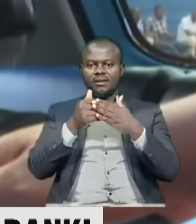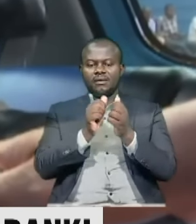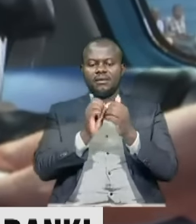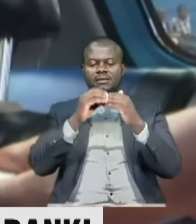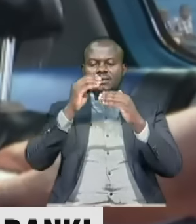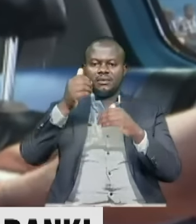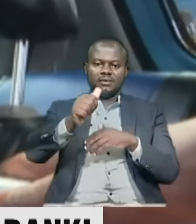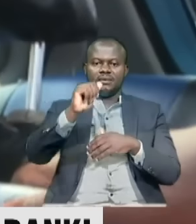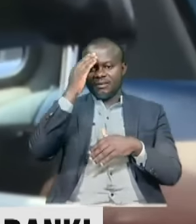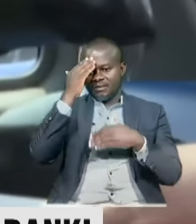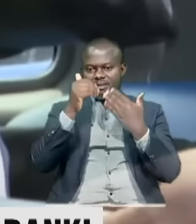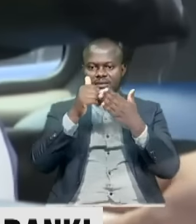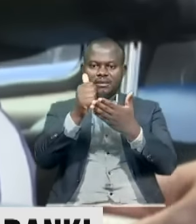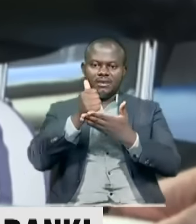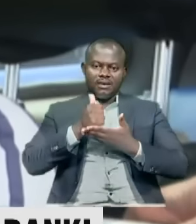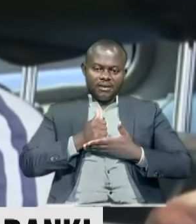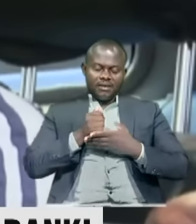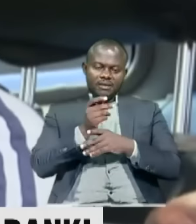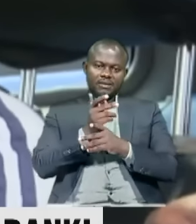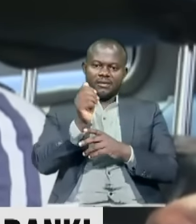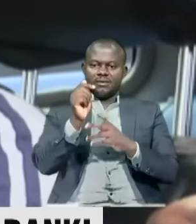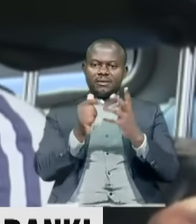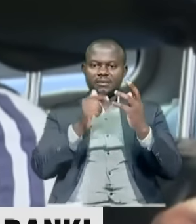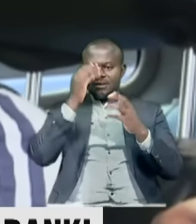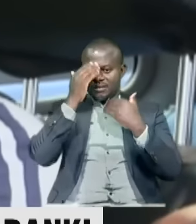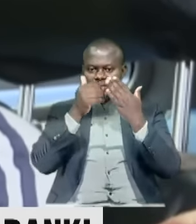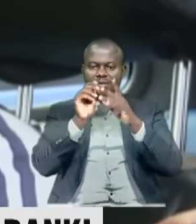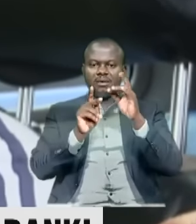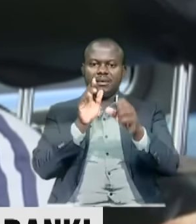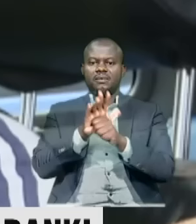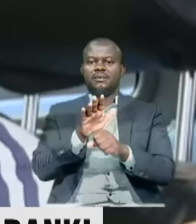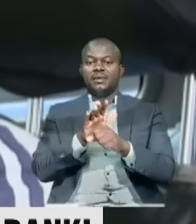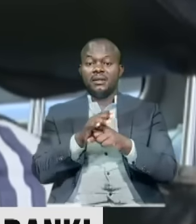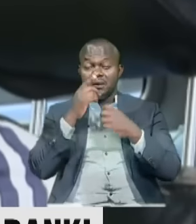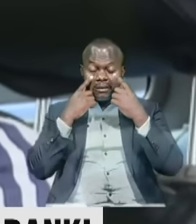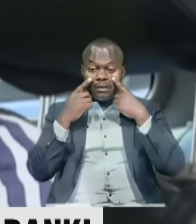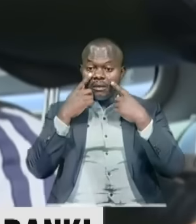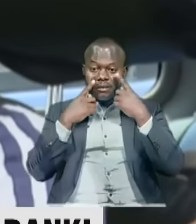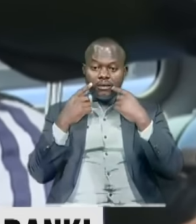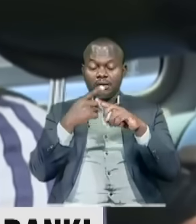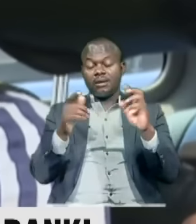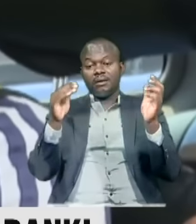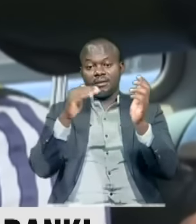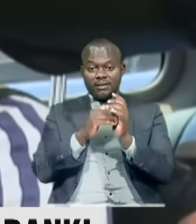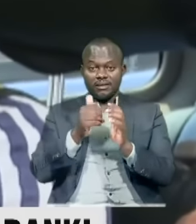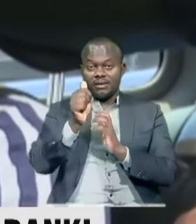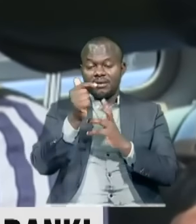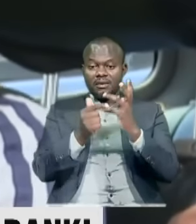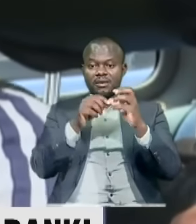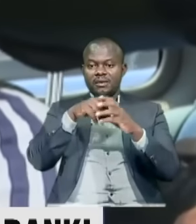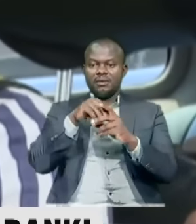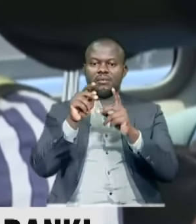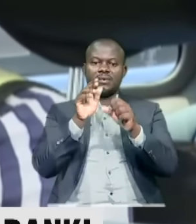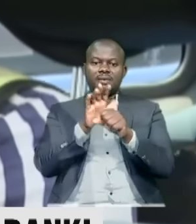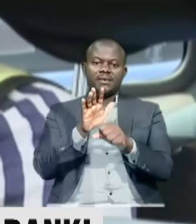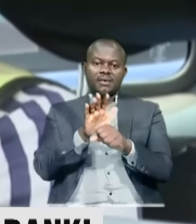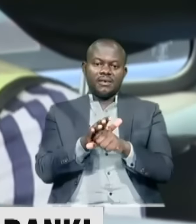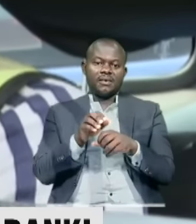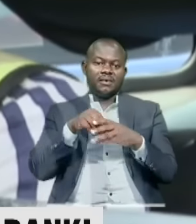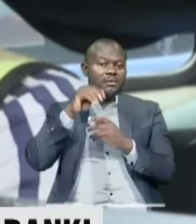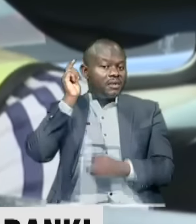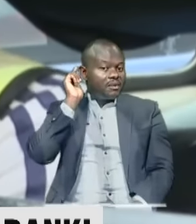kugira ngo badufashe bite kuri icyo kintu kuko abantu benshi barimo bararira gusa nyine ibyo bintu biri mu bantu benshi muri